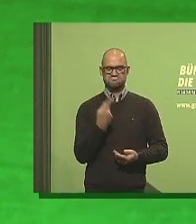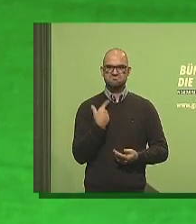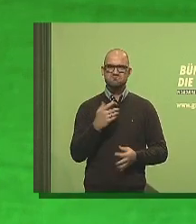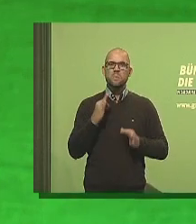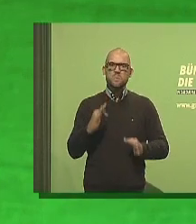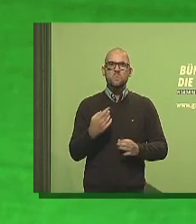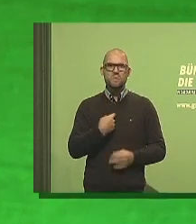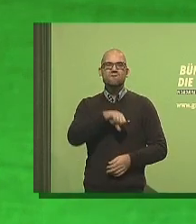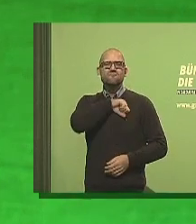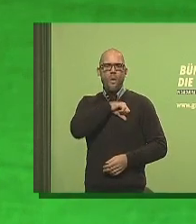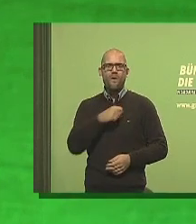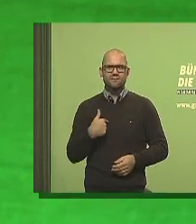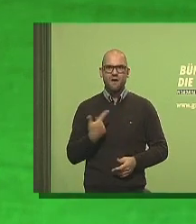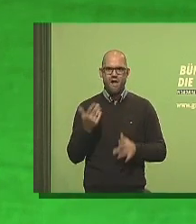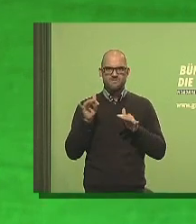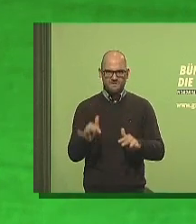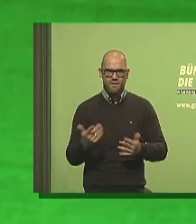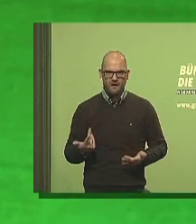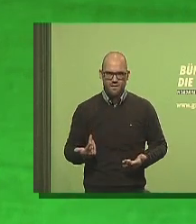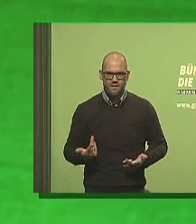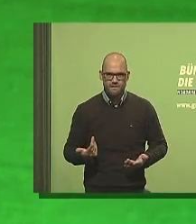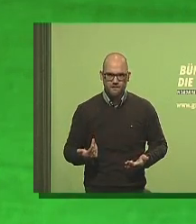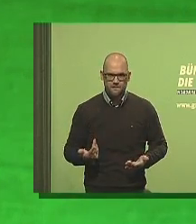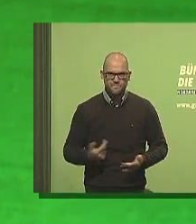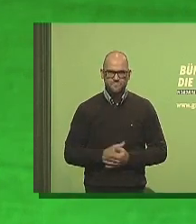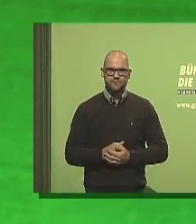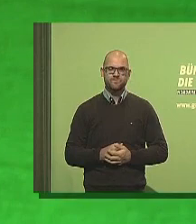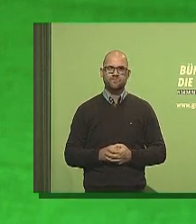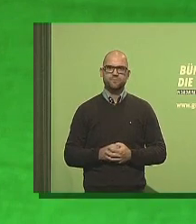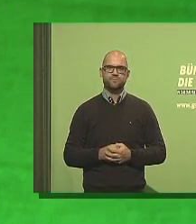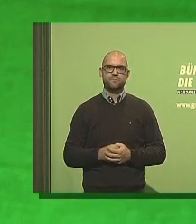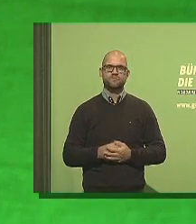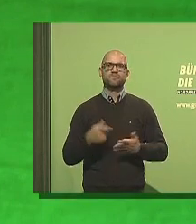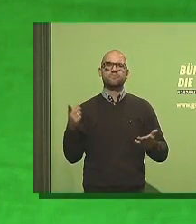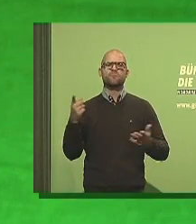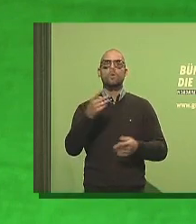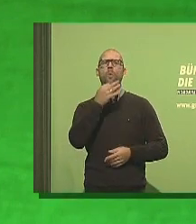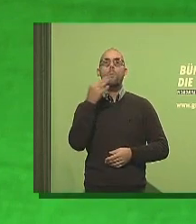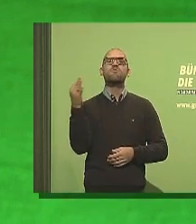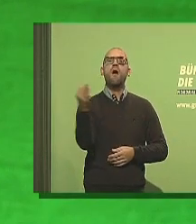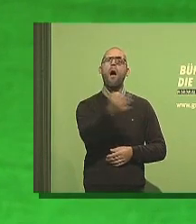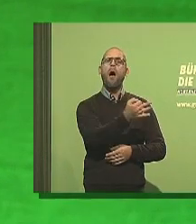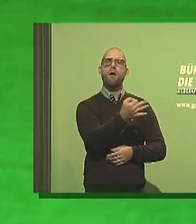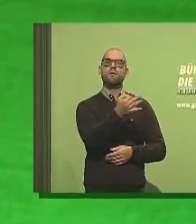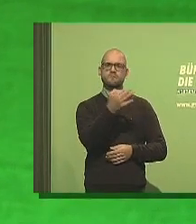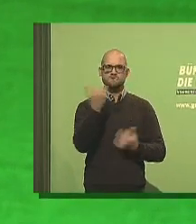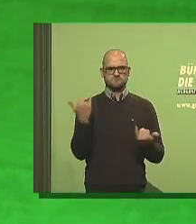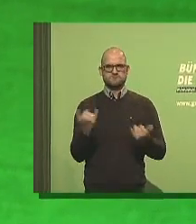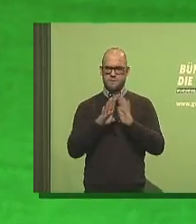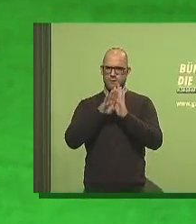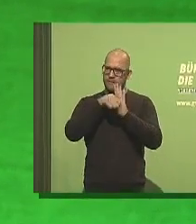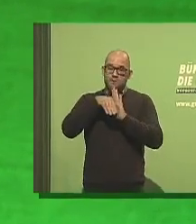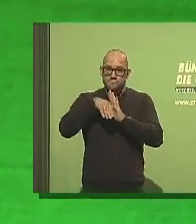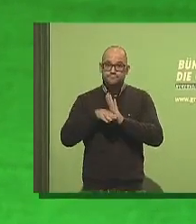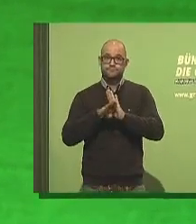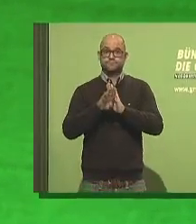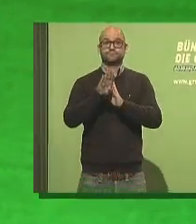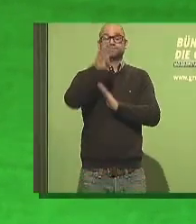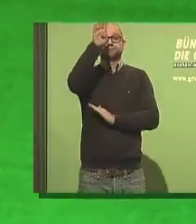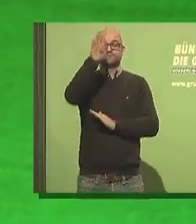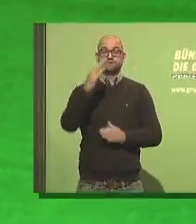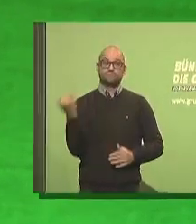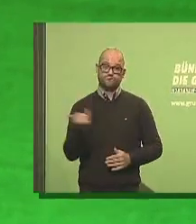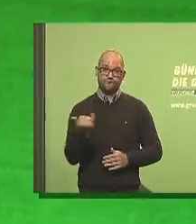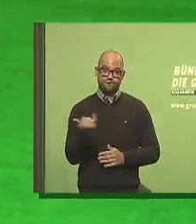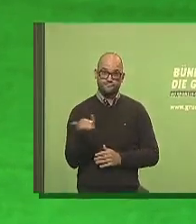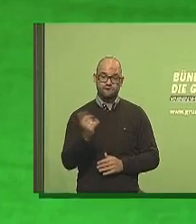Steinbrücks Beinfreiheit denke. Und dass die Umfragekurve nach oben geht, das freut natürlich die Wahlkämpferinnen,